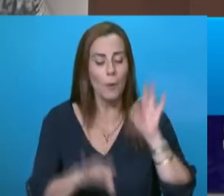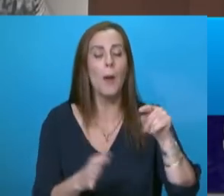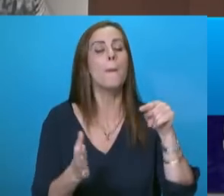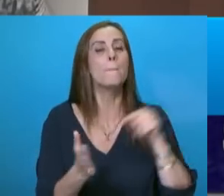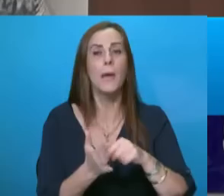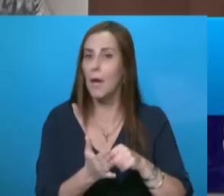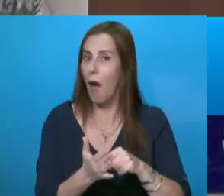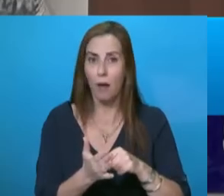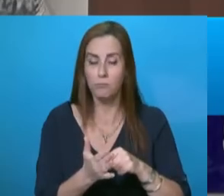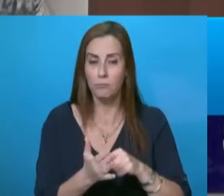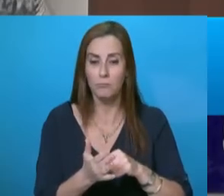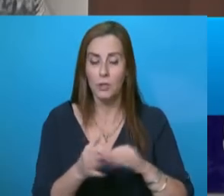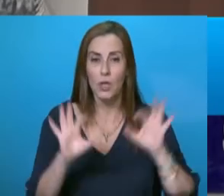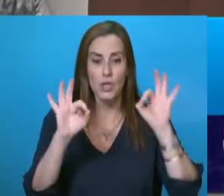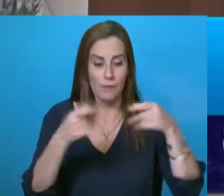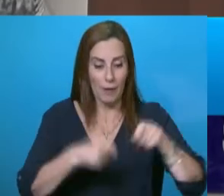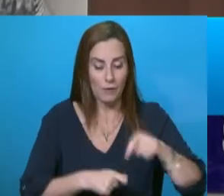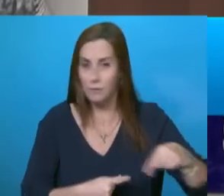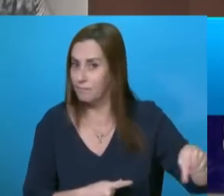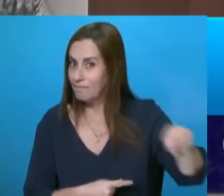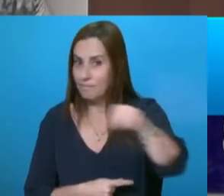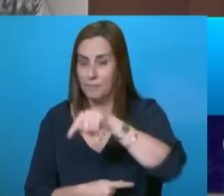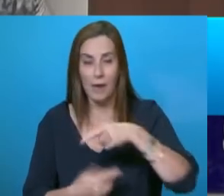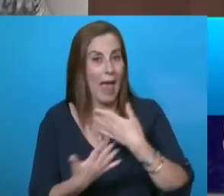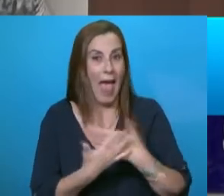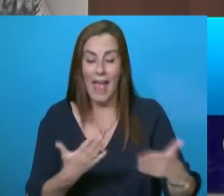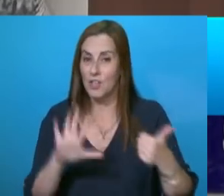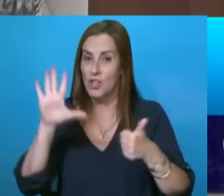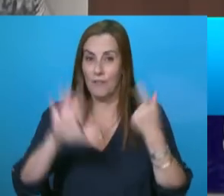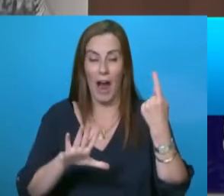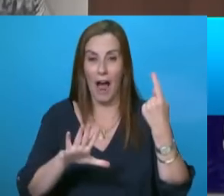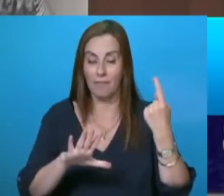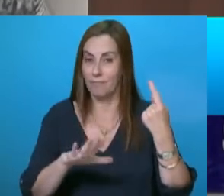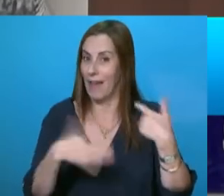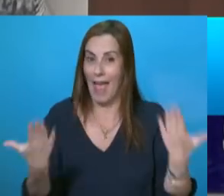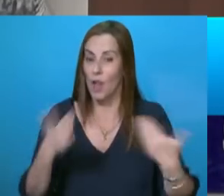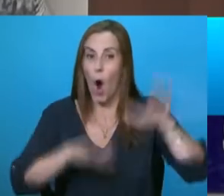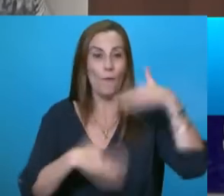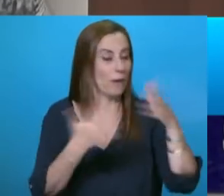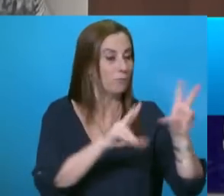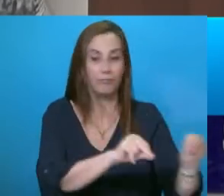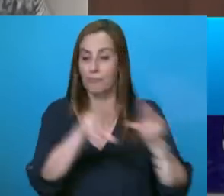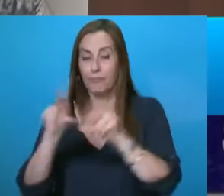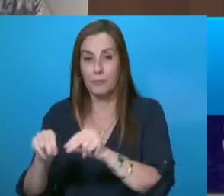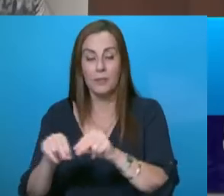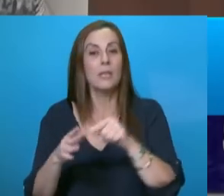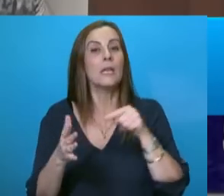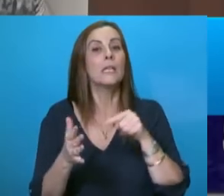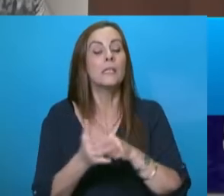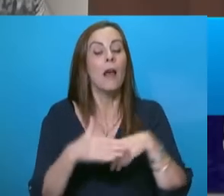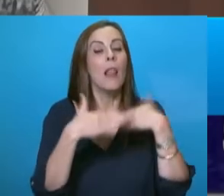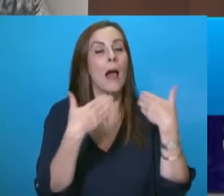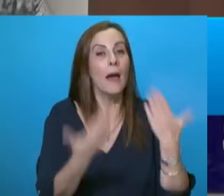שאף אחד מחברי הכנסת לא זכה ל-61 ממליצים, עצם הטלת